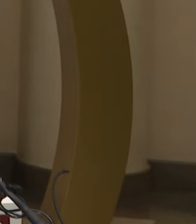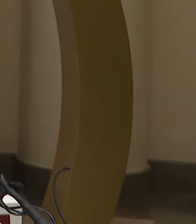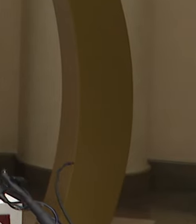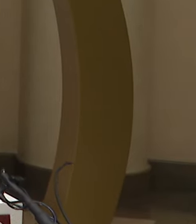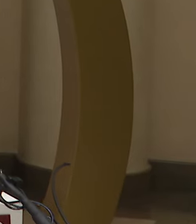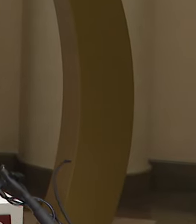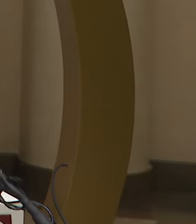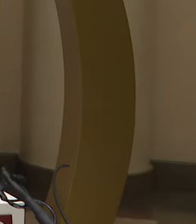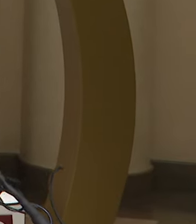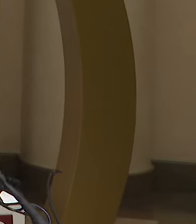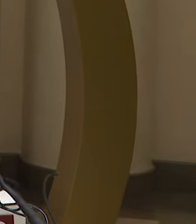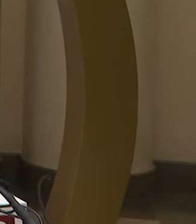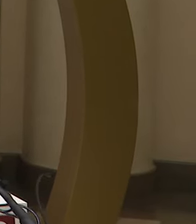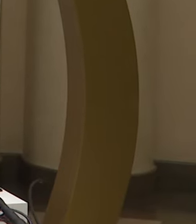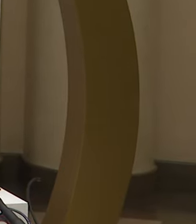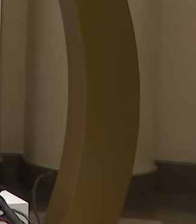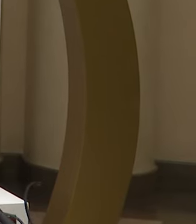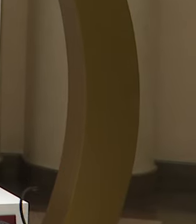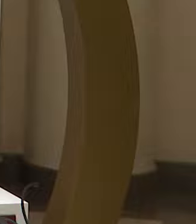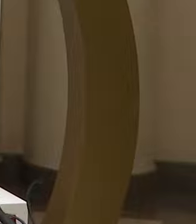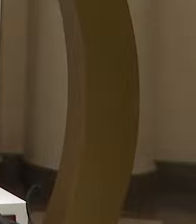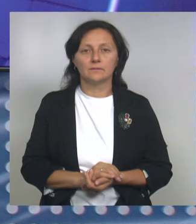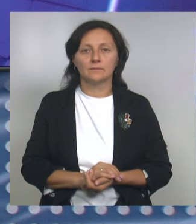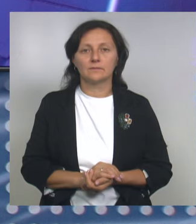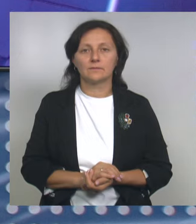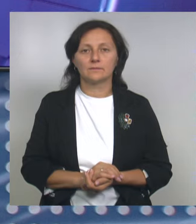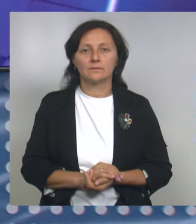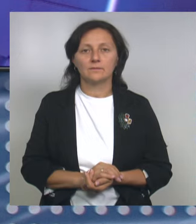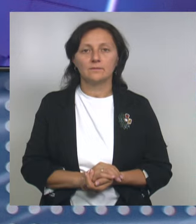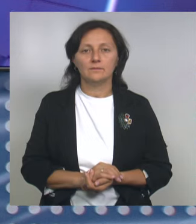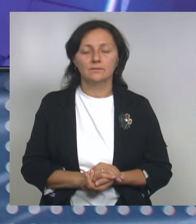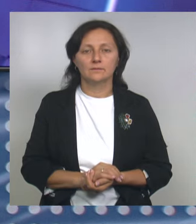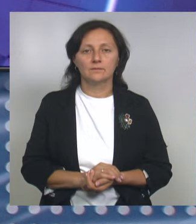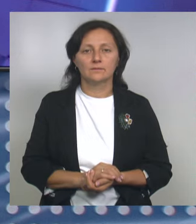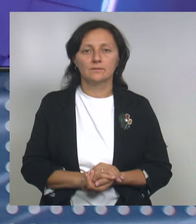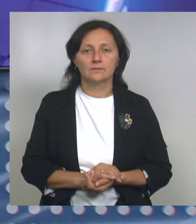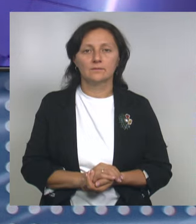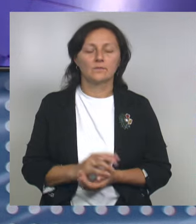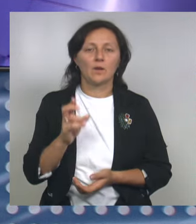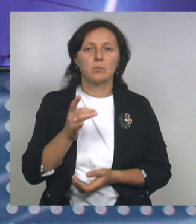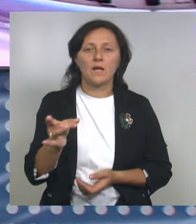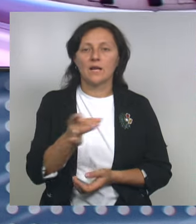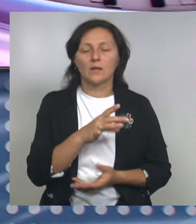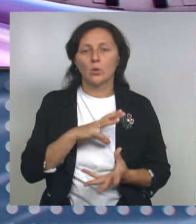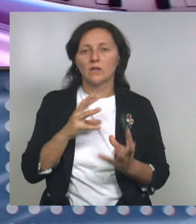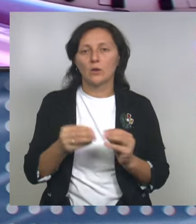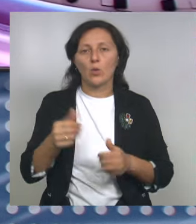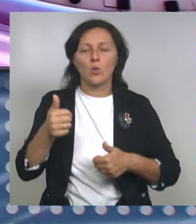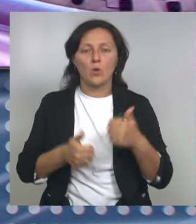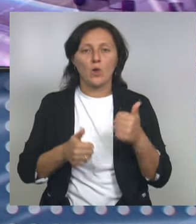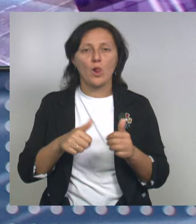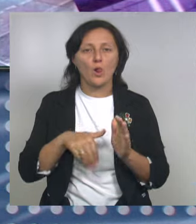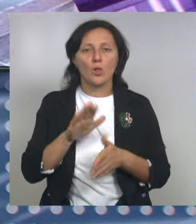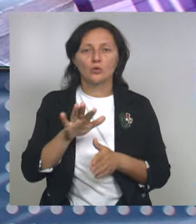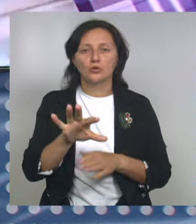модульные сооружения. И они доказали свою эффективность. К другим темам. В регионе подвели итоги конкурса «Лучшие